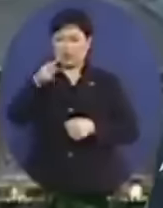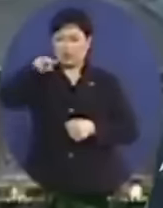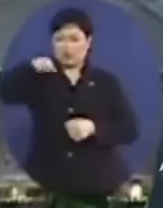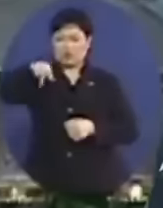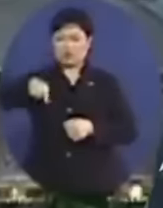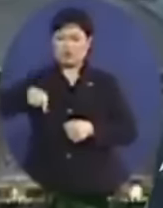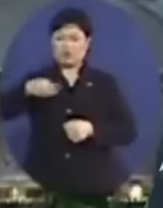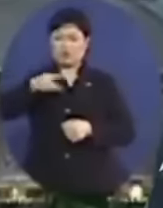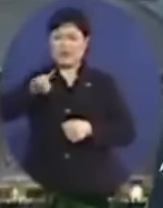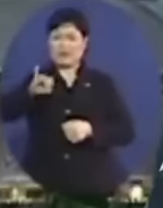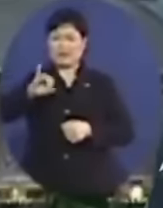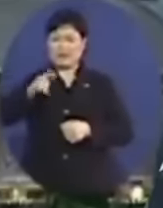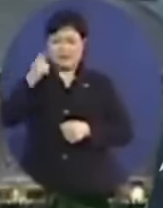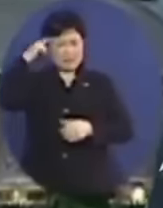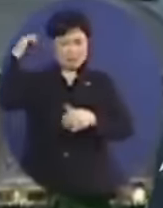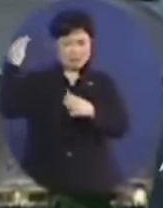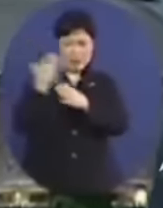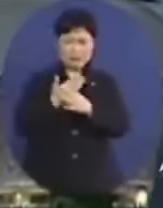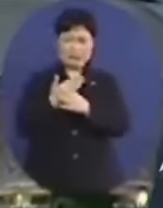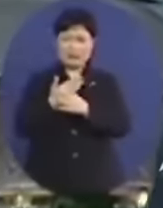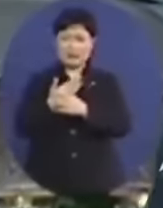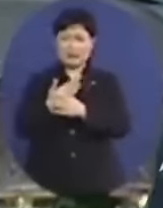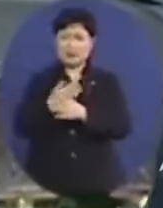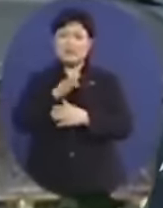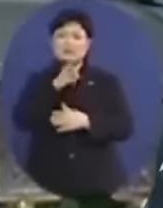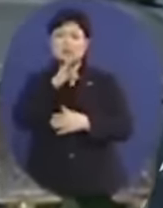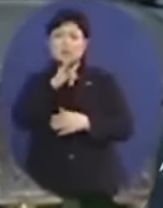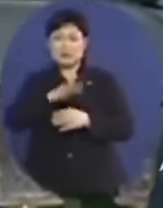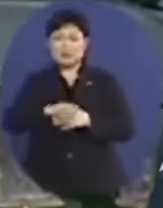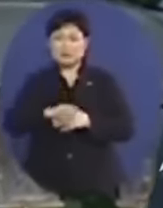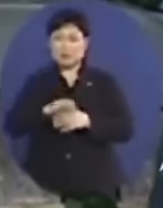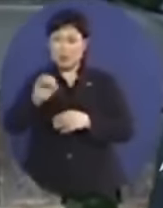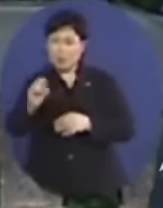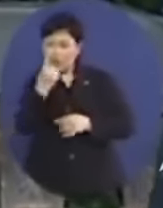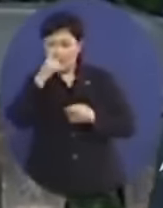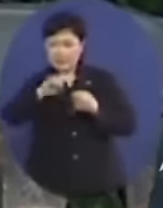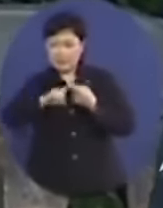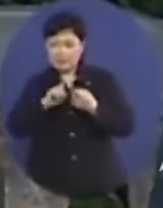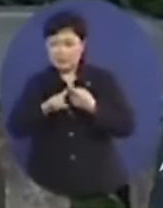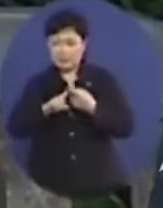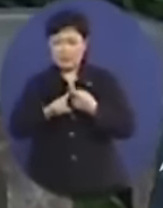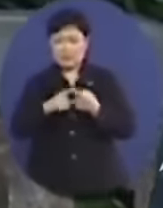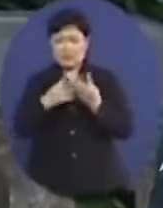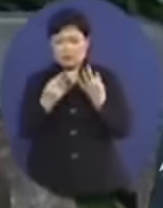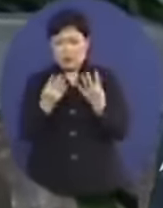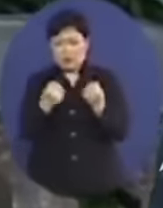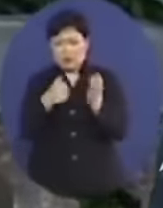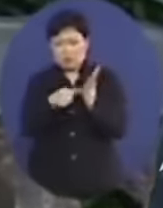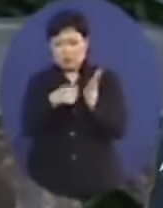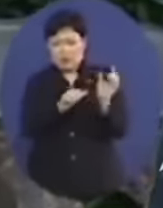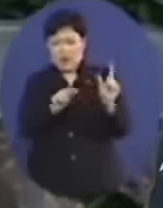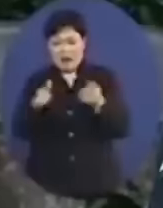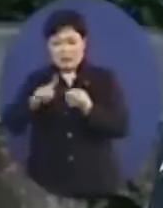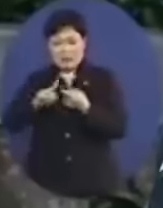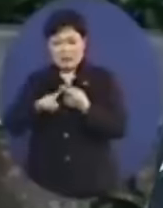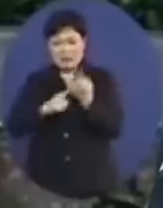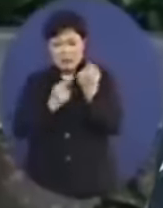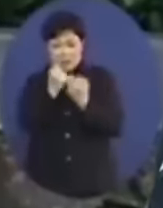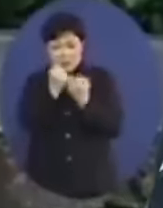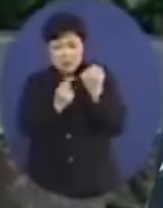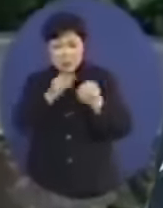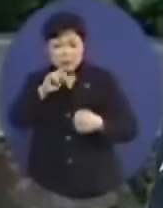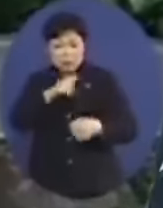원리를 설명해 주어도 수학과 물리학의 문화 우리들은 그 말 무슨 말인지 못